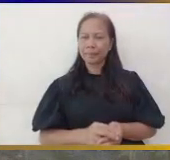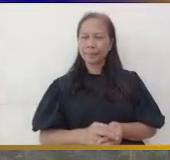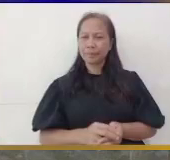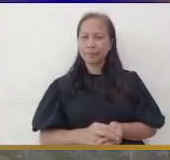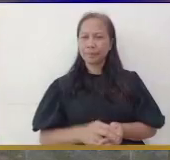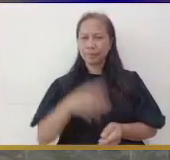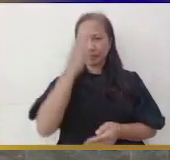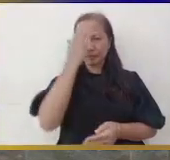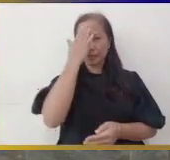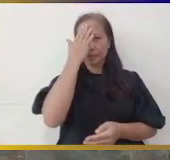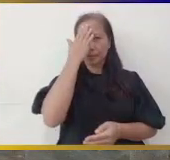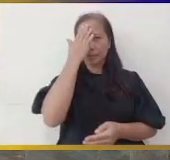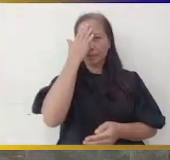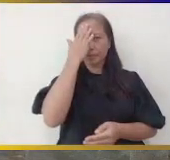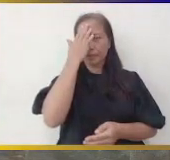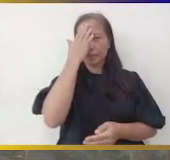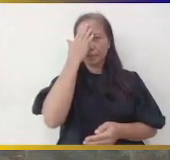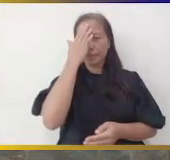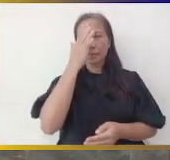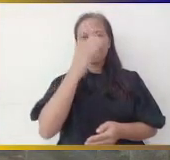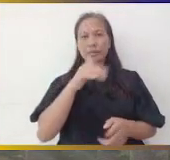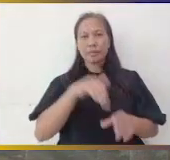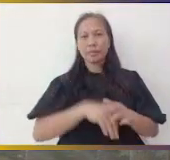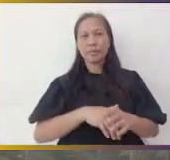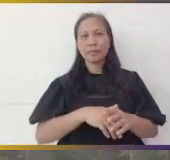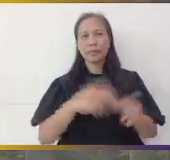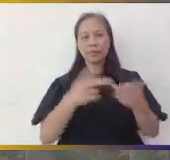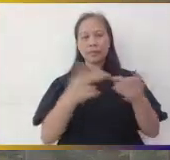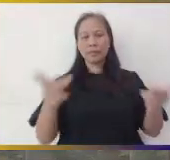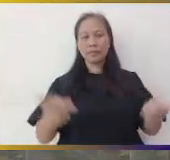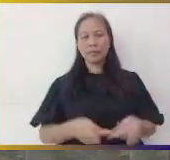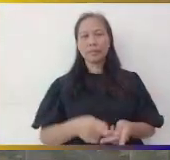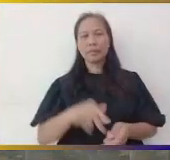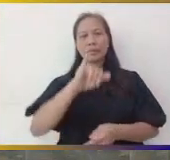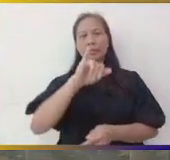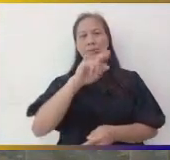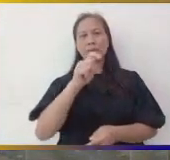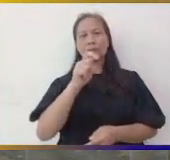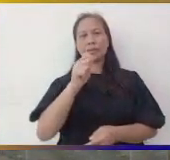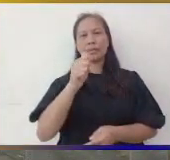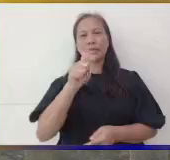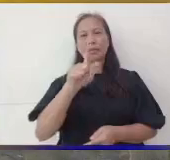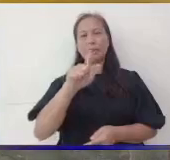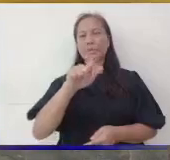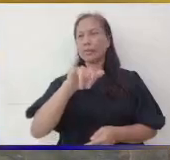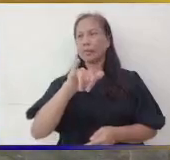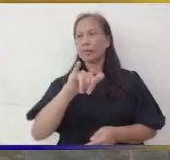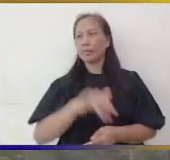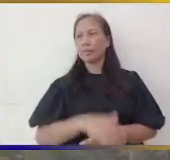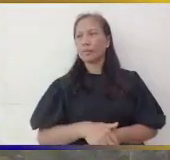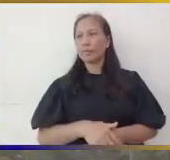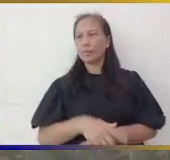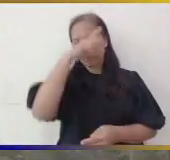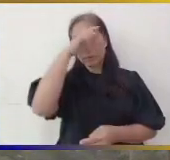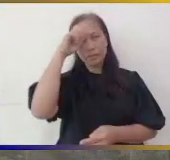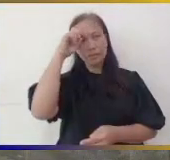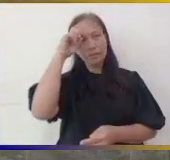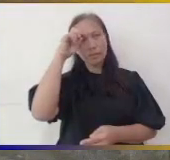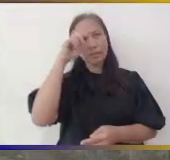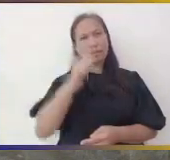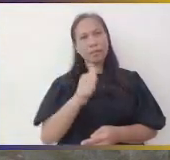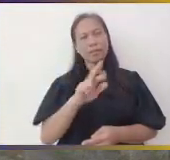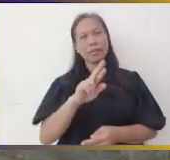nakilala doon po sa lugar po naon sa Italy and sa lugar po ng brescia Italy because ito pong si